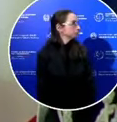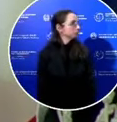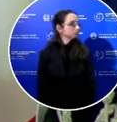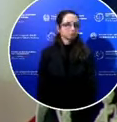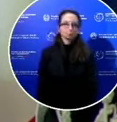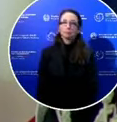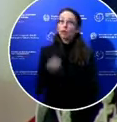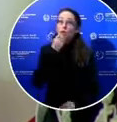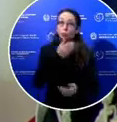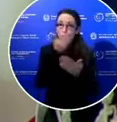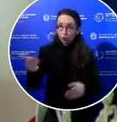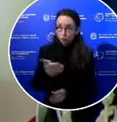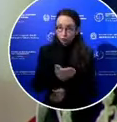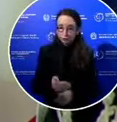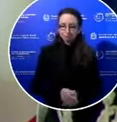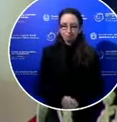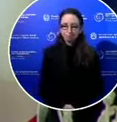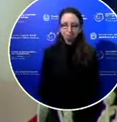buongiorno a tutti.